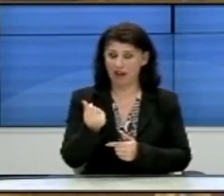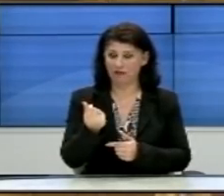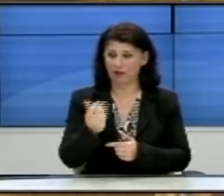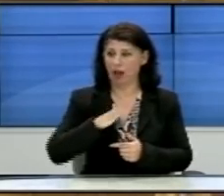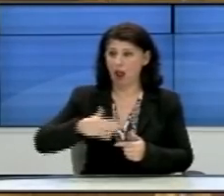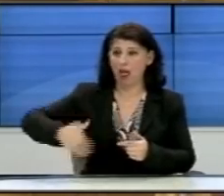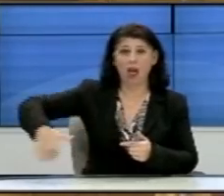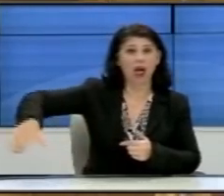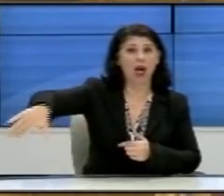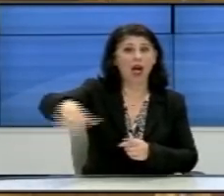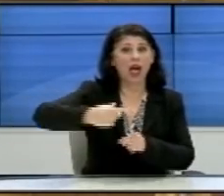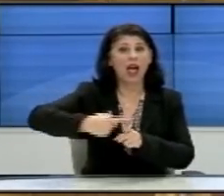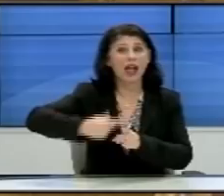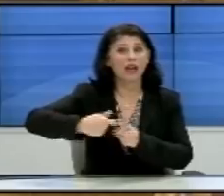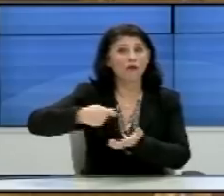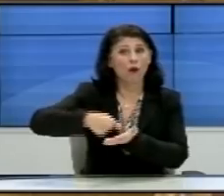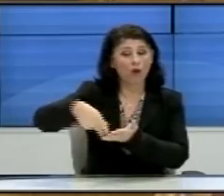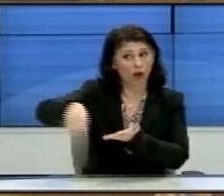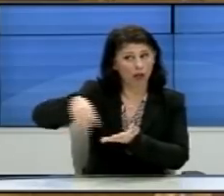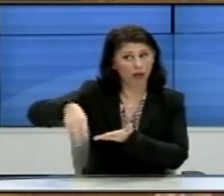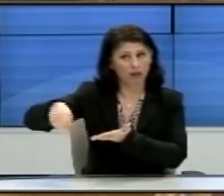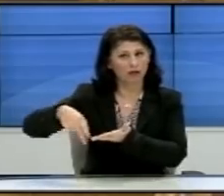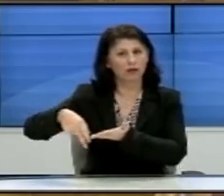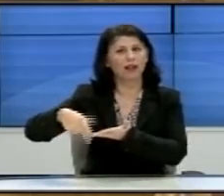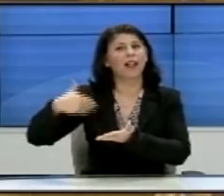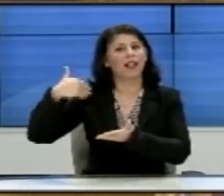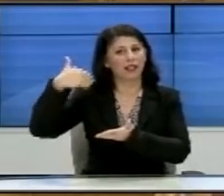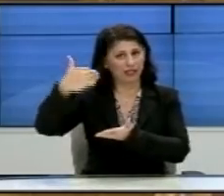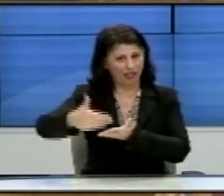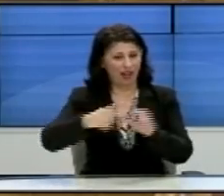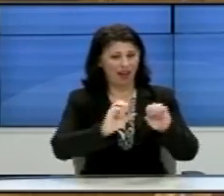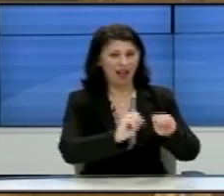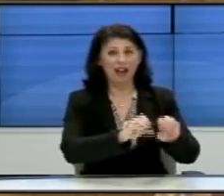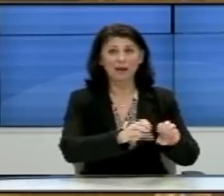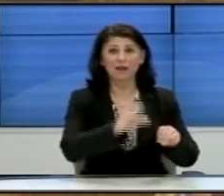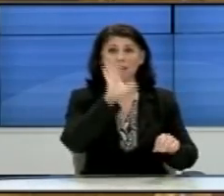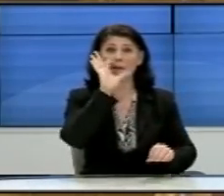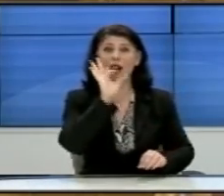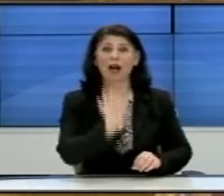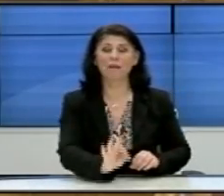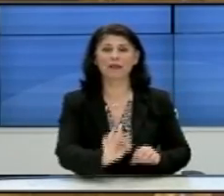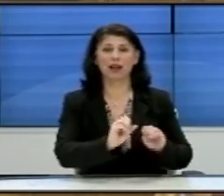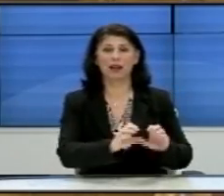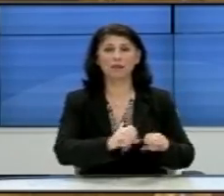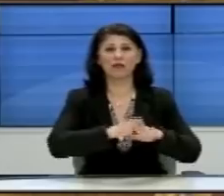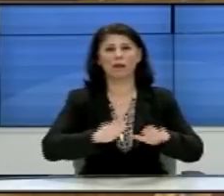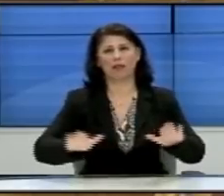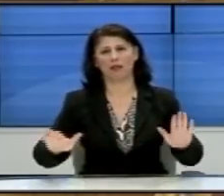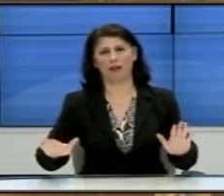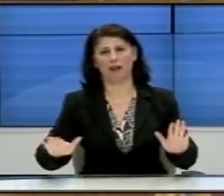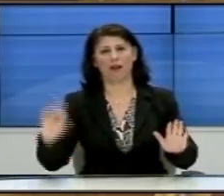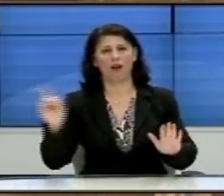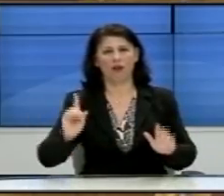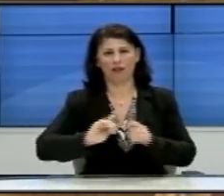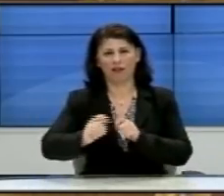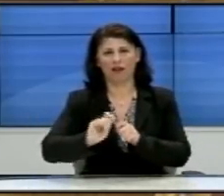λαού που φορολογείται δυσβάστακτα, να τα δίνατε λοιπόν για την εκπαίδευση, την πραγματική εκπαίδευση των παιδιών του. Όχι